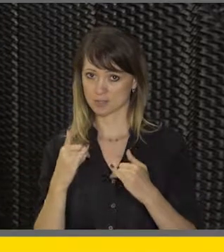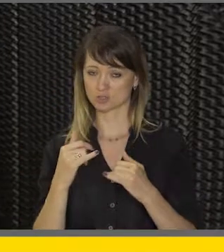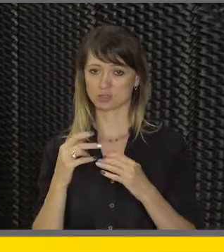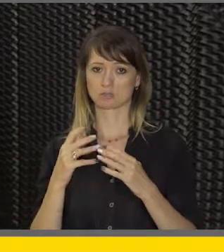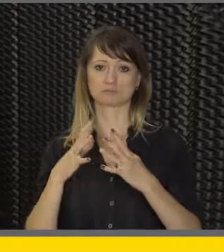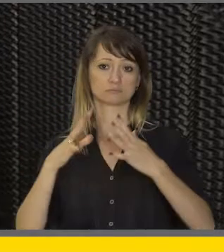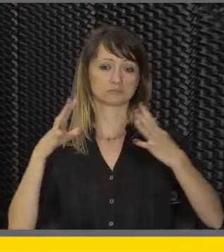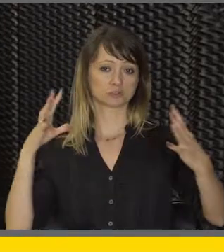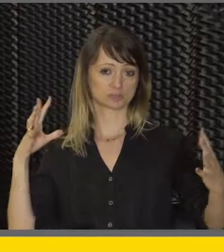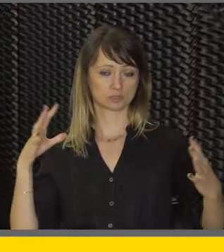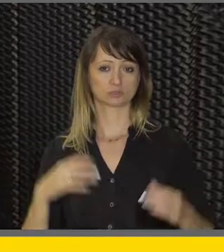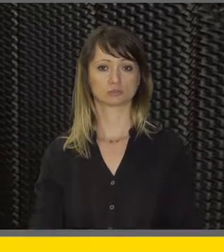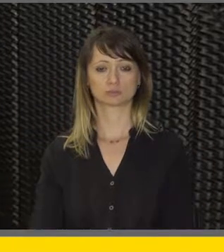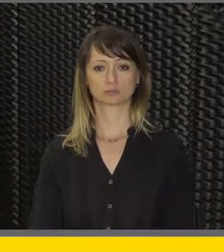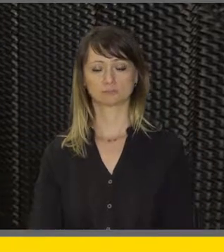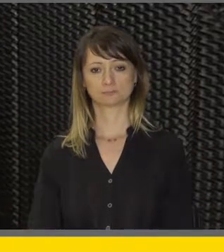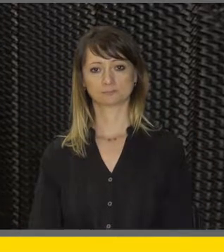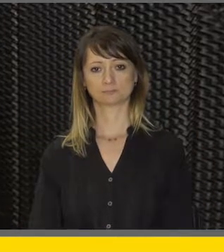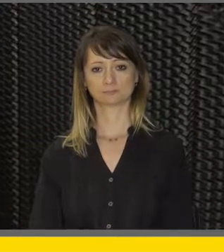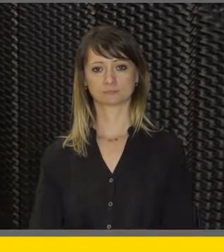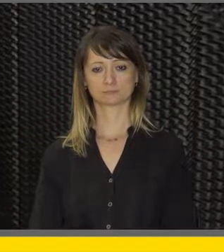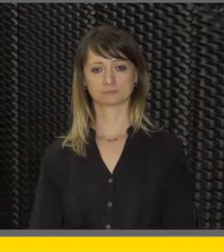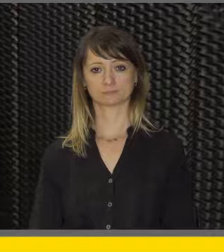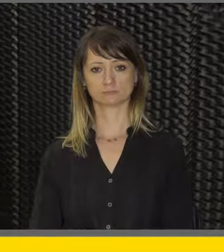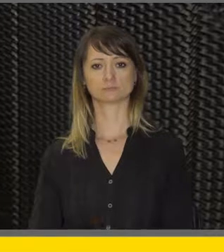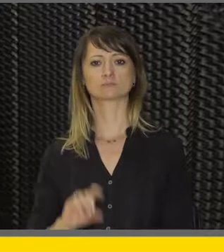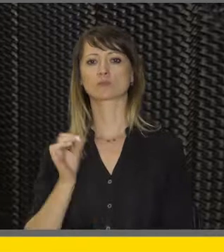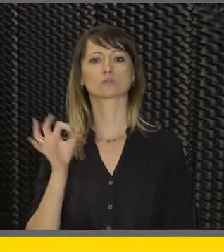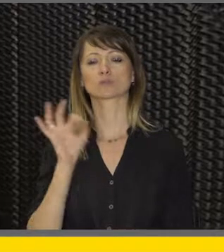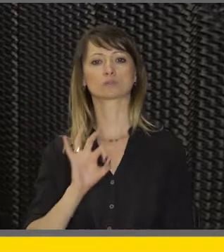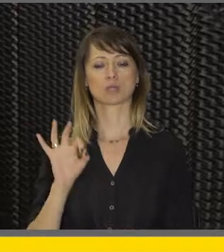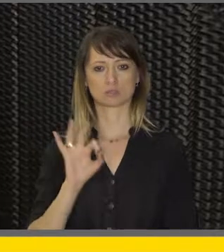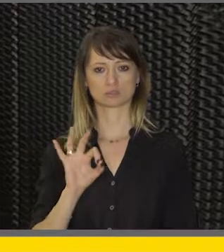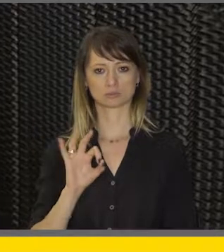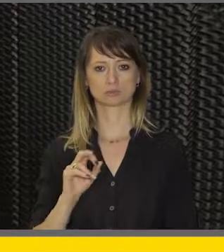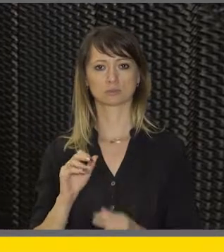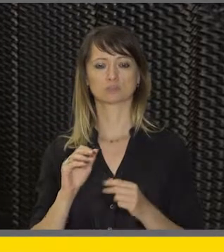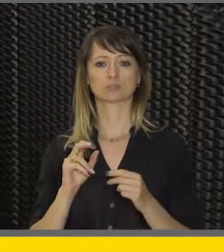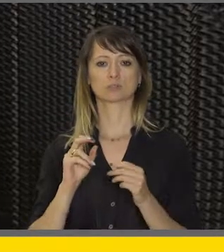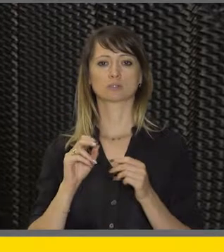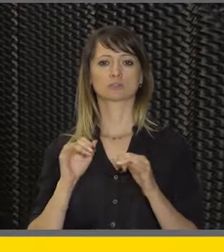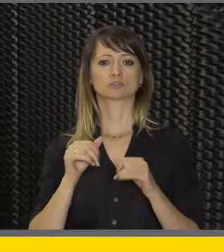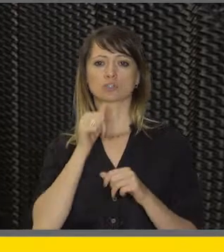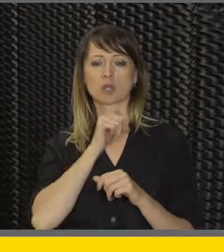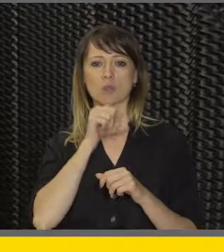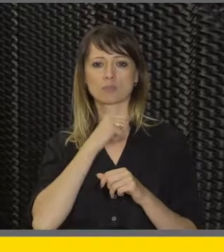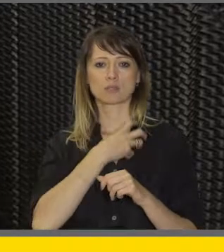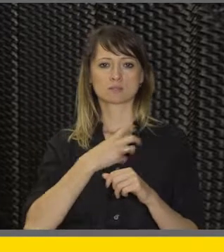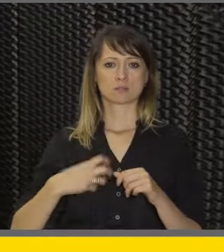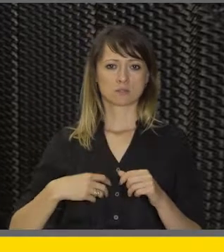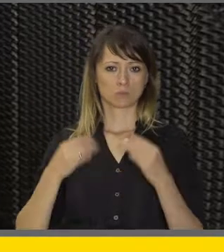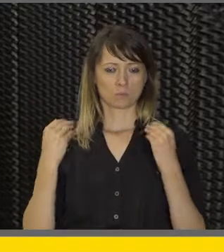do tego chyba tutaj będziemy w tym momencie starali się zmierzać. Co jeszcze? Jak stwierdziliśmy, że zielona gospodarka jest taka wow, to w tym